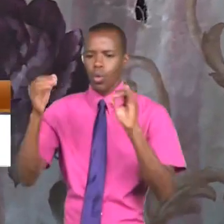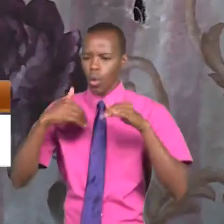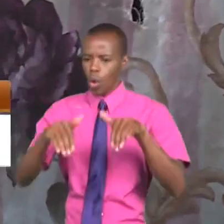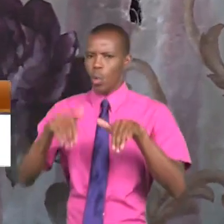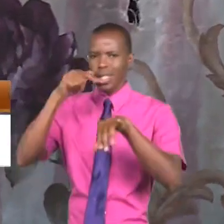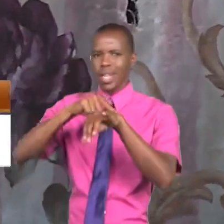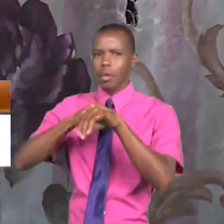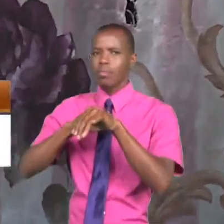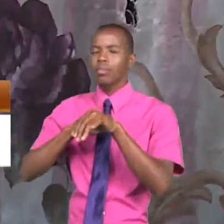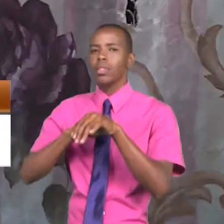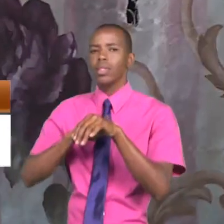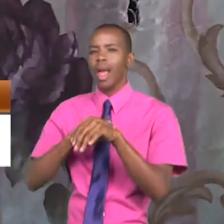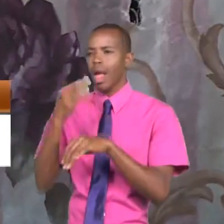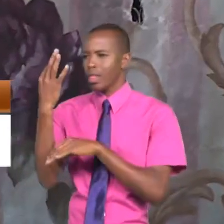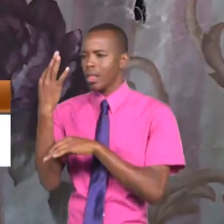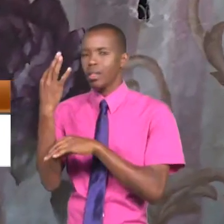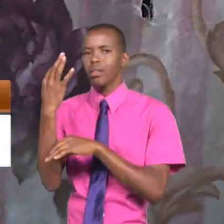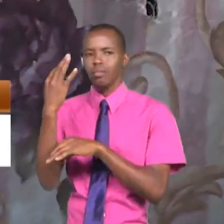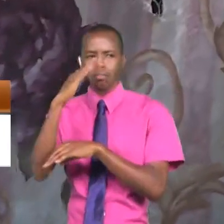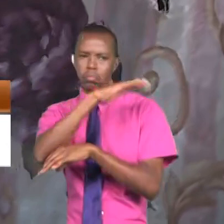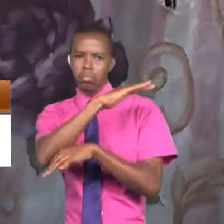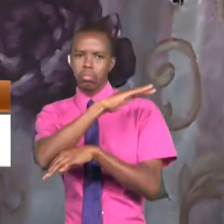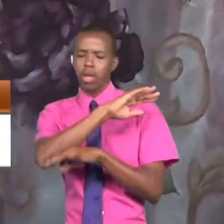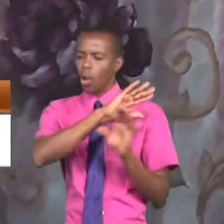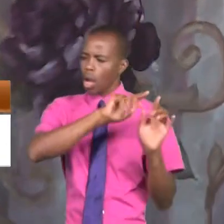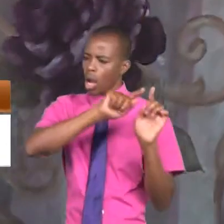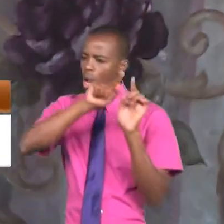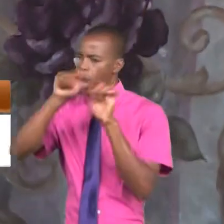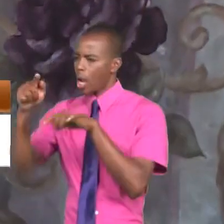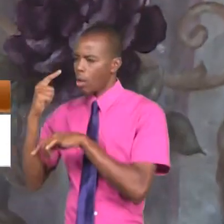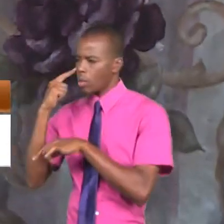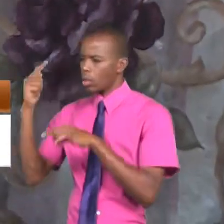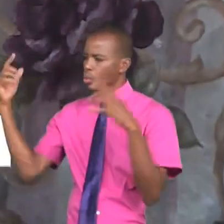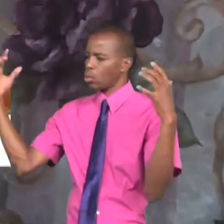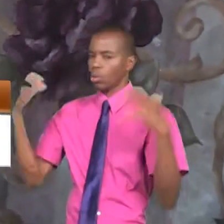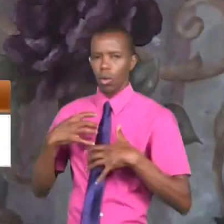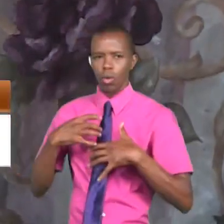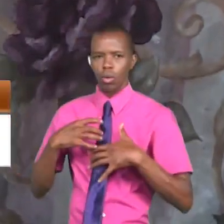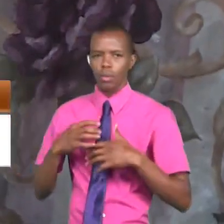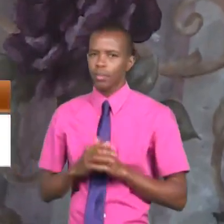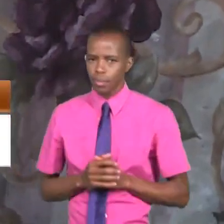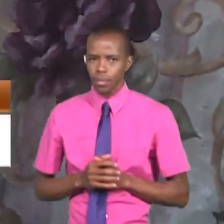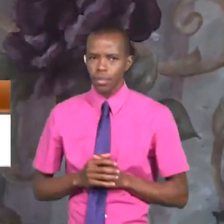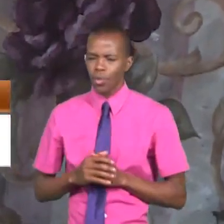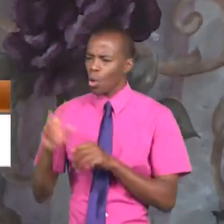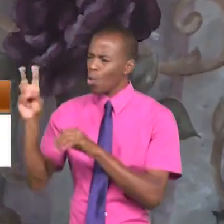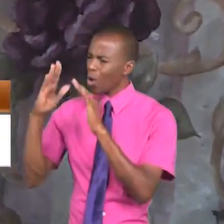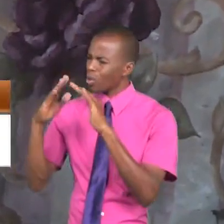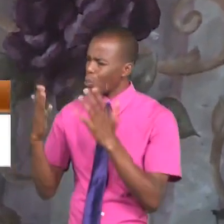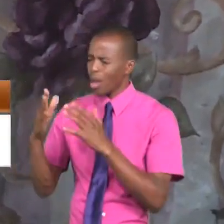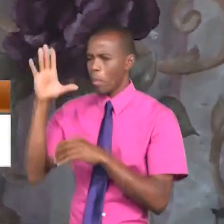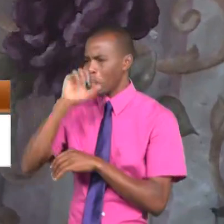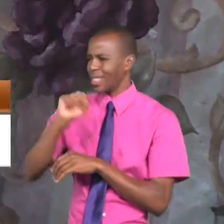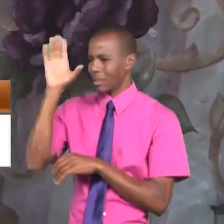saa 9 ndio tukaachiliwa shule. Kukuja huku unakuja unashtuka. Unatafuta kwenye unakosa